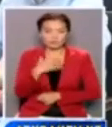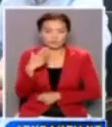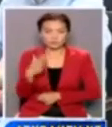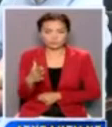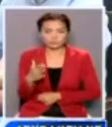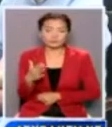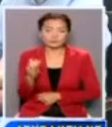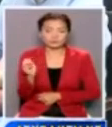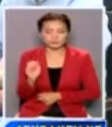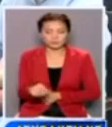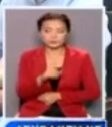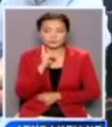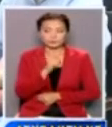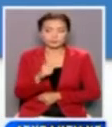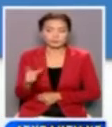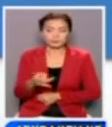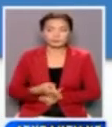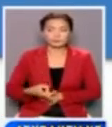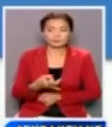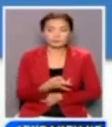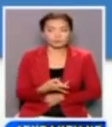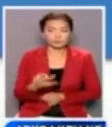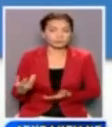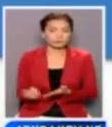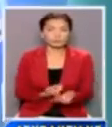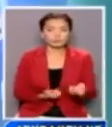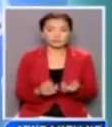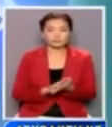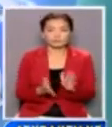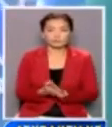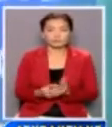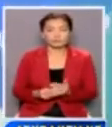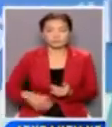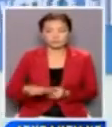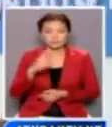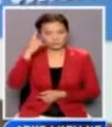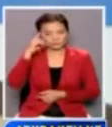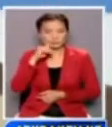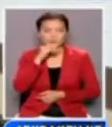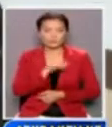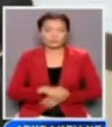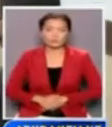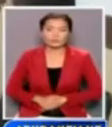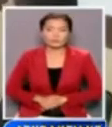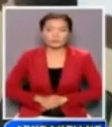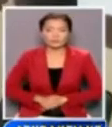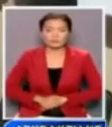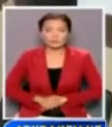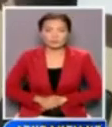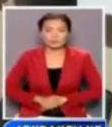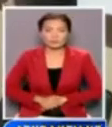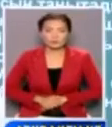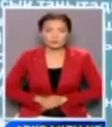лифты позволяющий молодежи из регионов выйти на политическую сцену страны считает эксперт цеху la zappa на